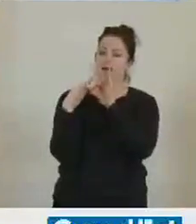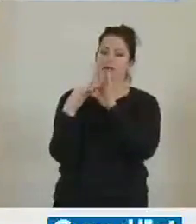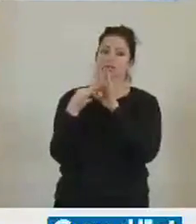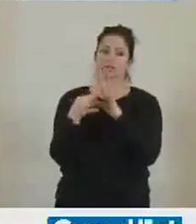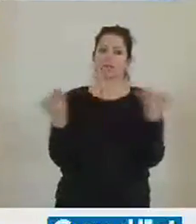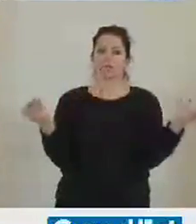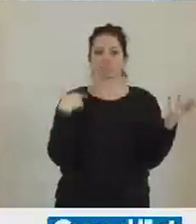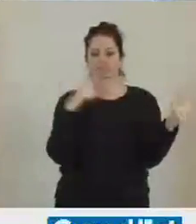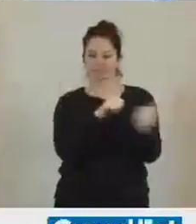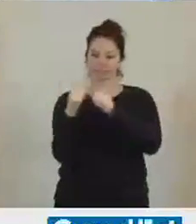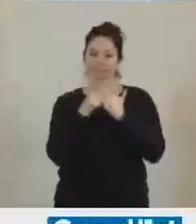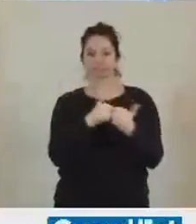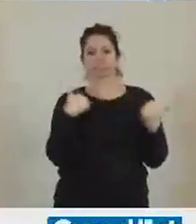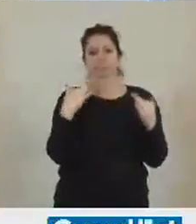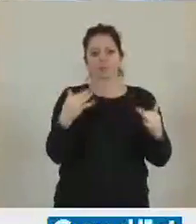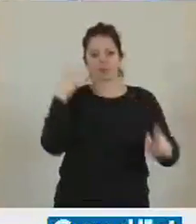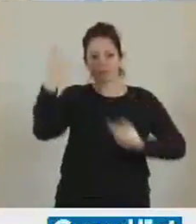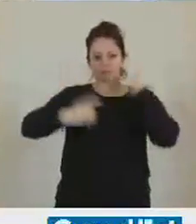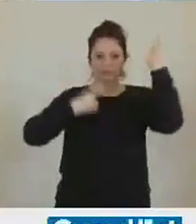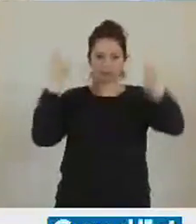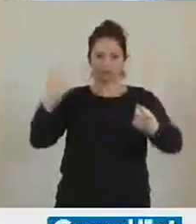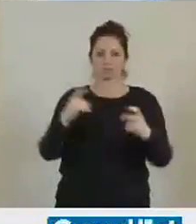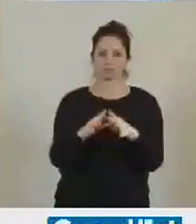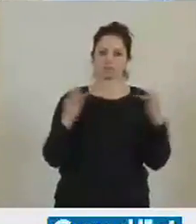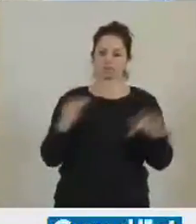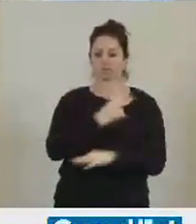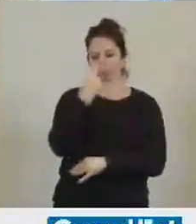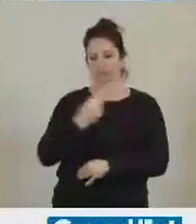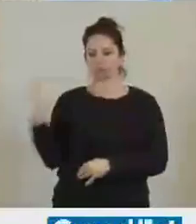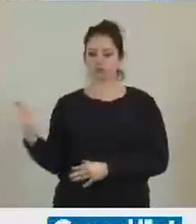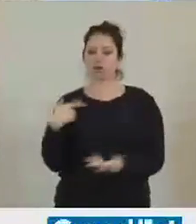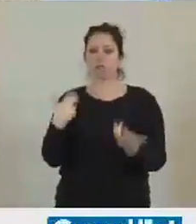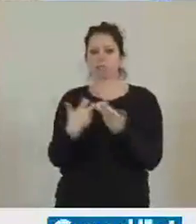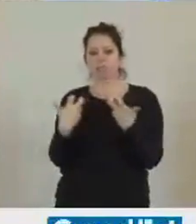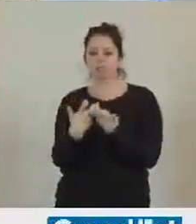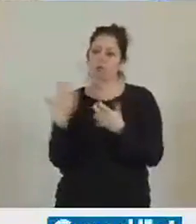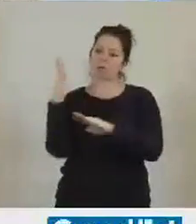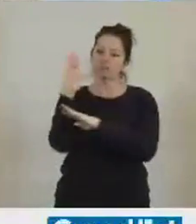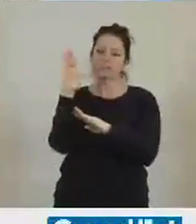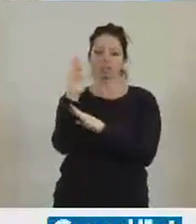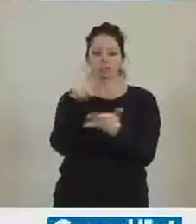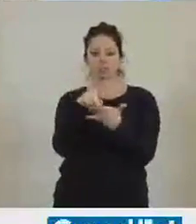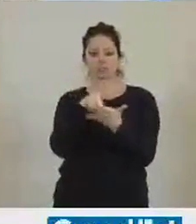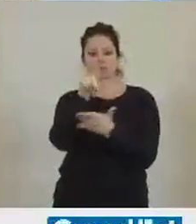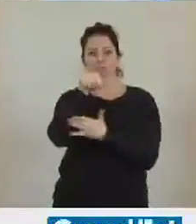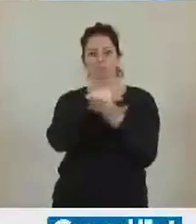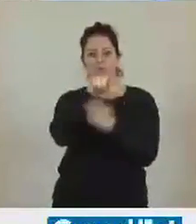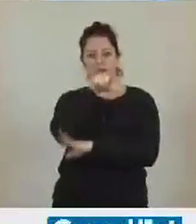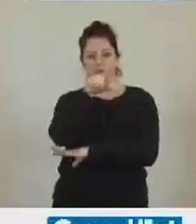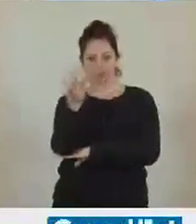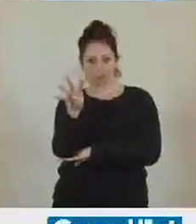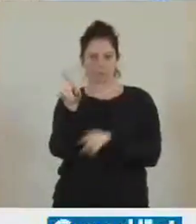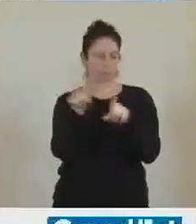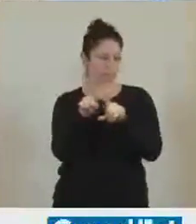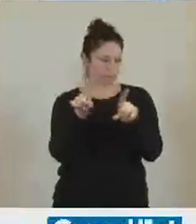le cadre des réflexions menées au niveau national, tant pour la candidature de Paris 2024 que l'élaboration des états généraux